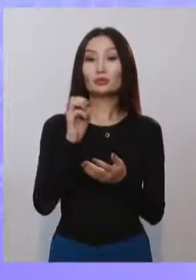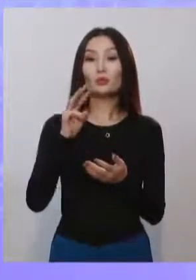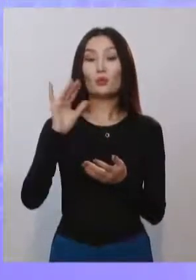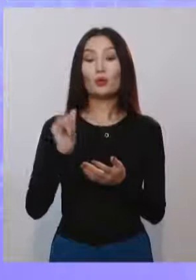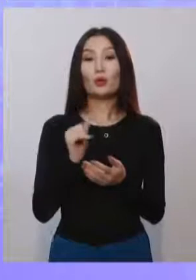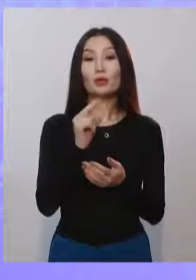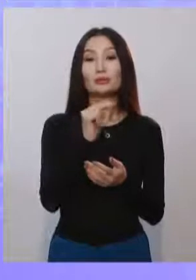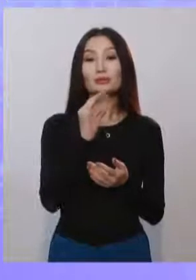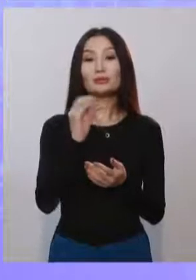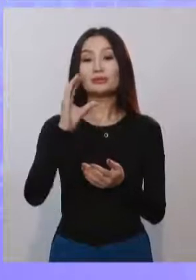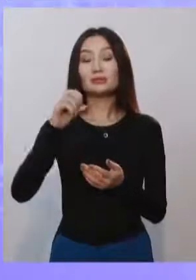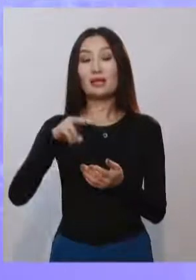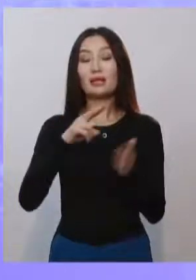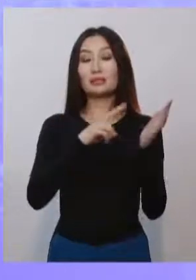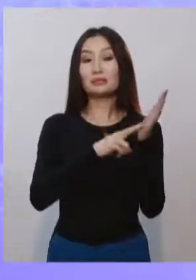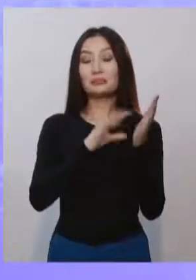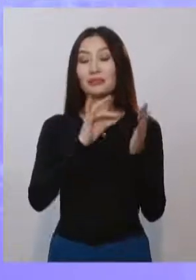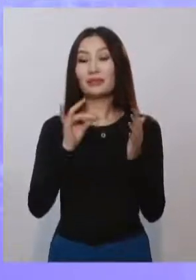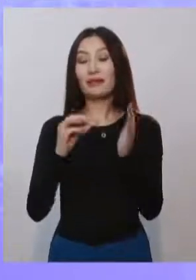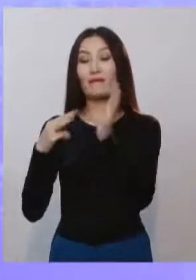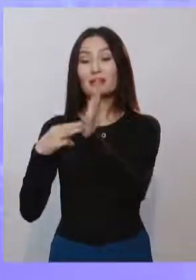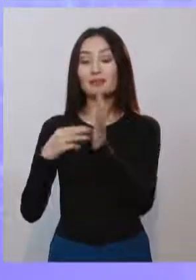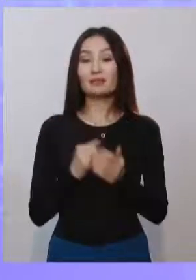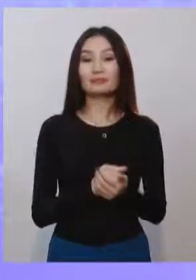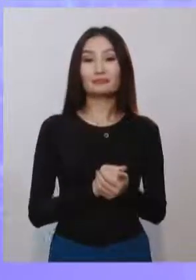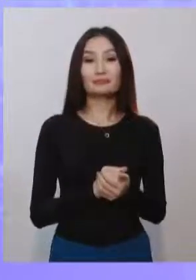чисел 7 и 8